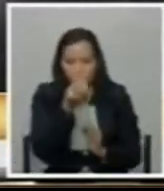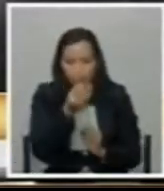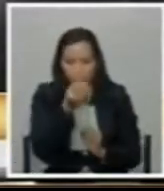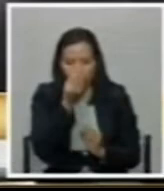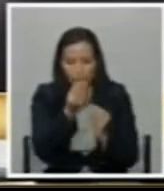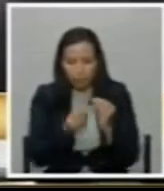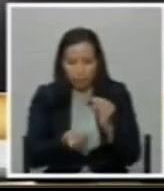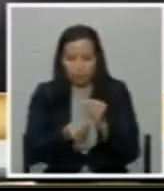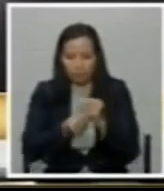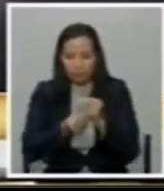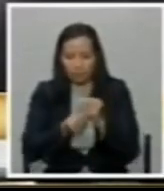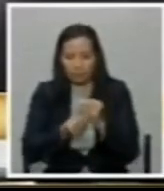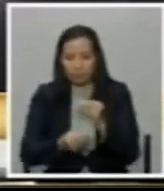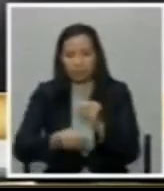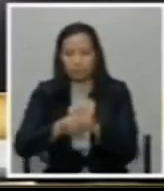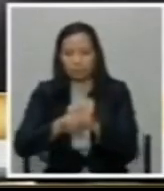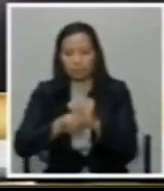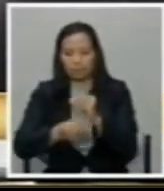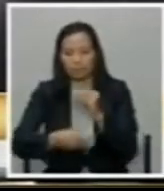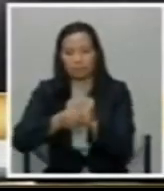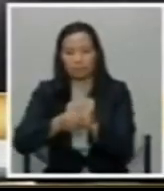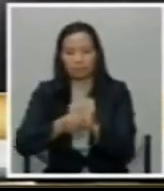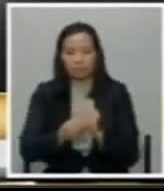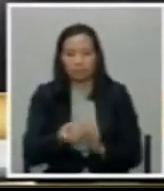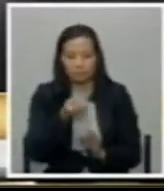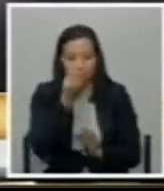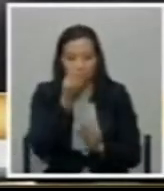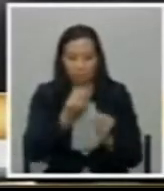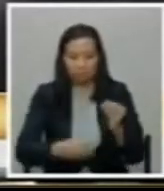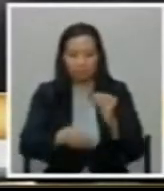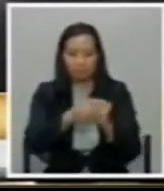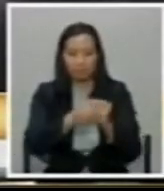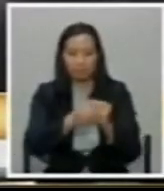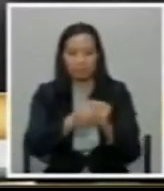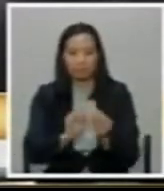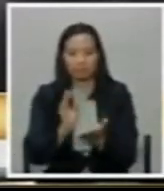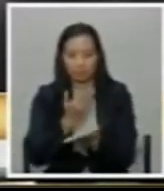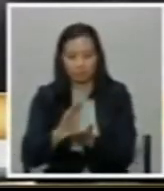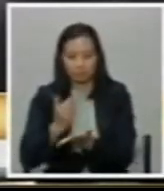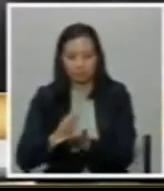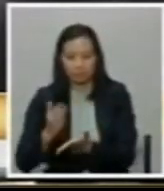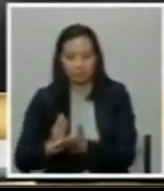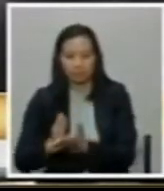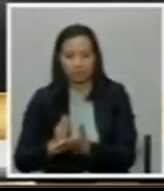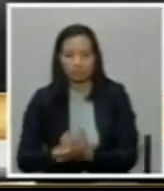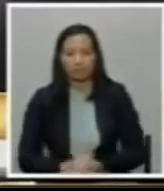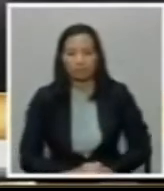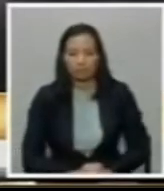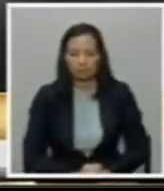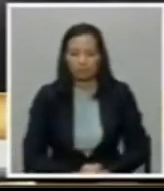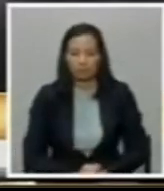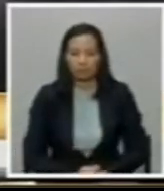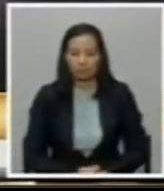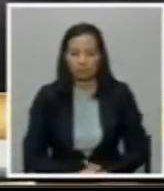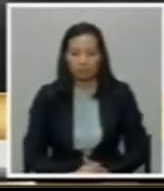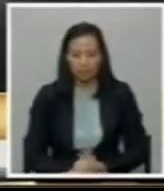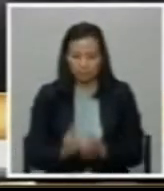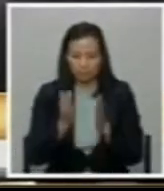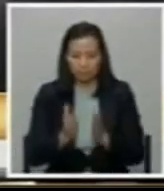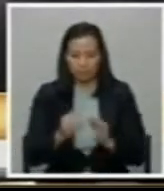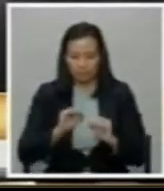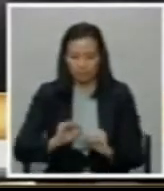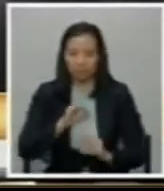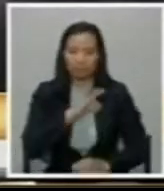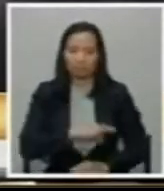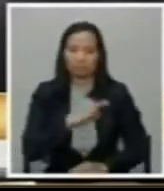ลนะครับที่เรียกว่าดอกเบี้ยทบต้นเงินปันผลทบต้นเพราะฉะนั้นระหว่างที่ออมเนี่ยคนออมอาจจะไม่